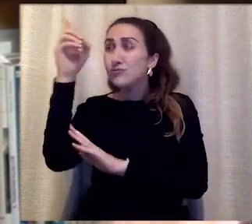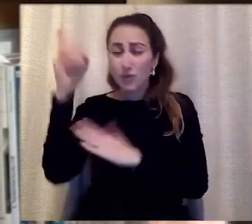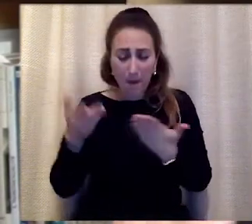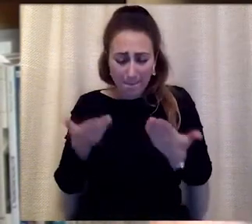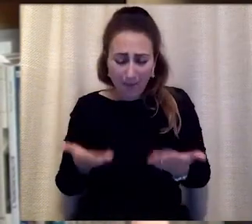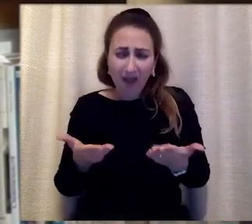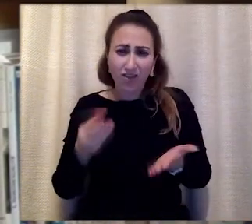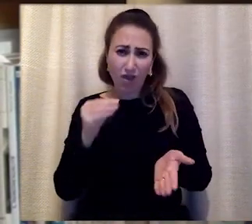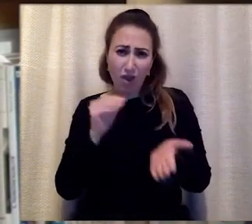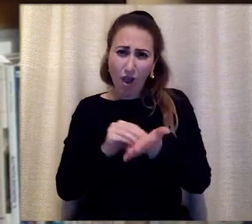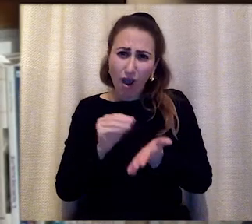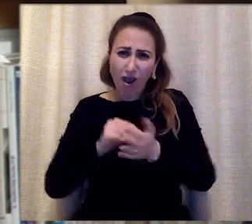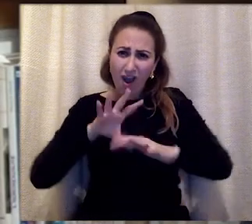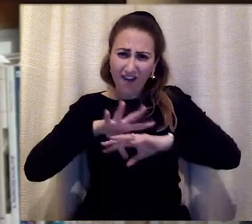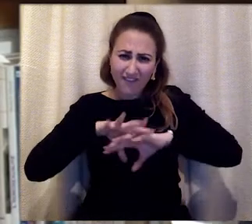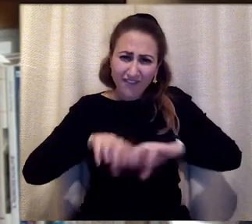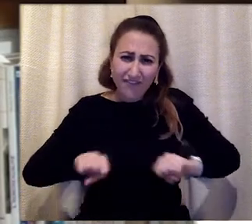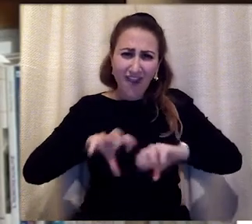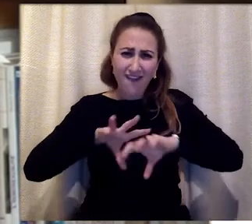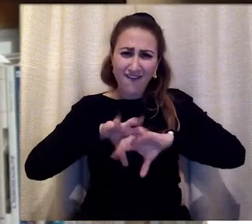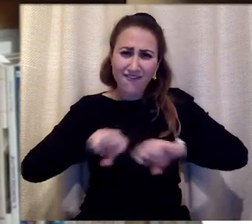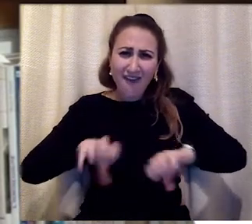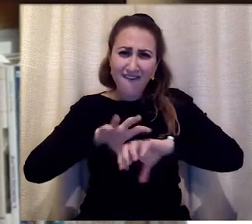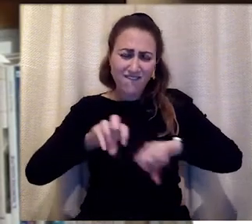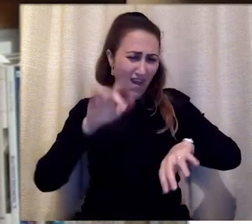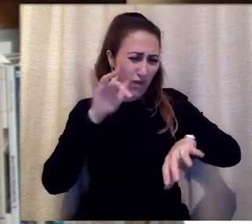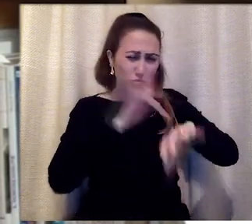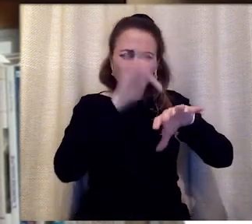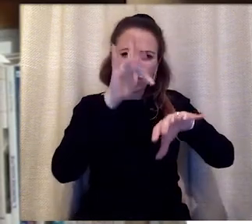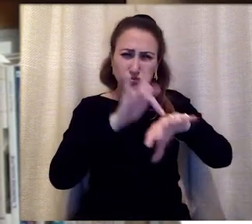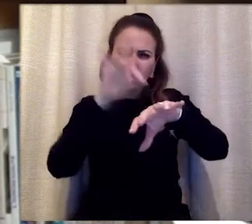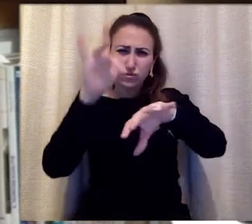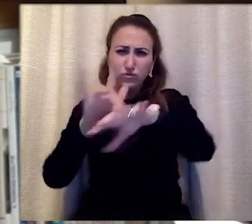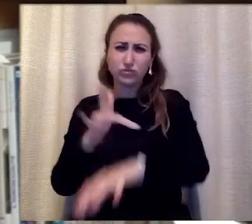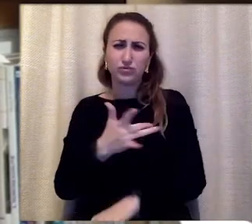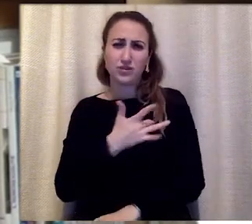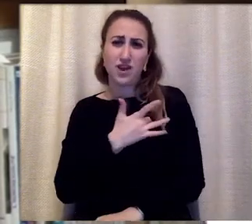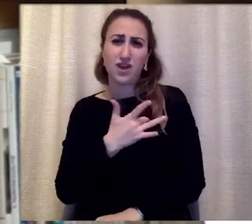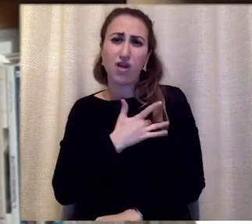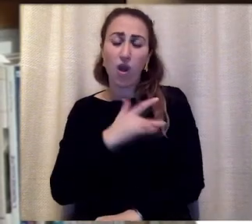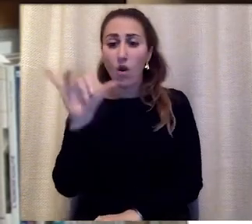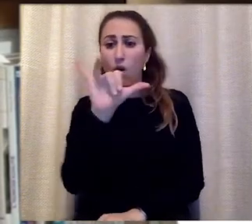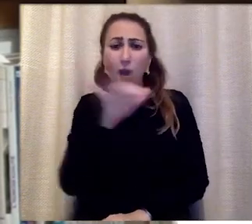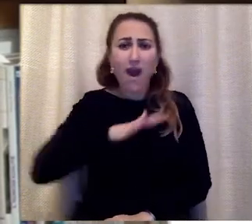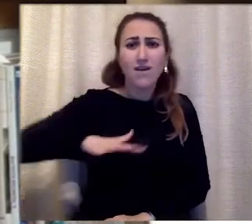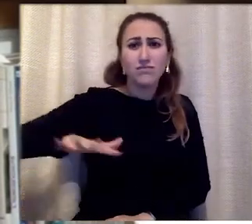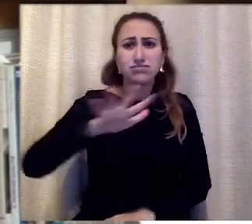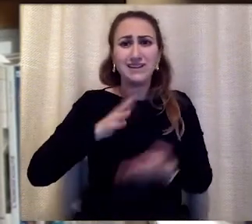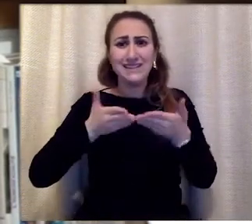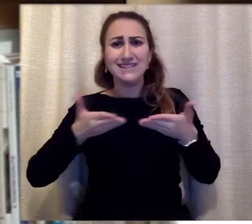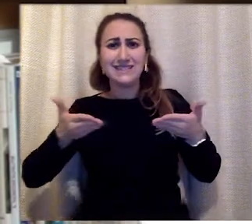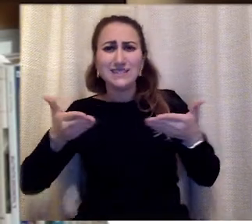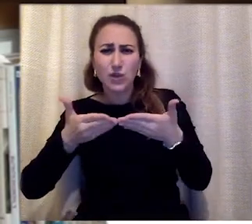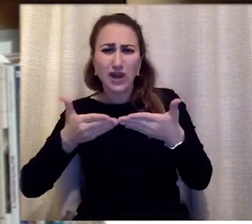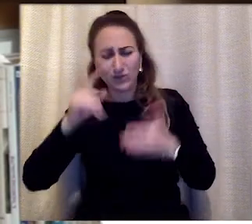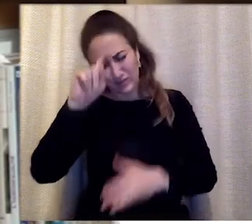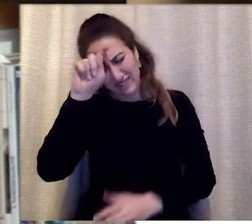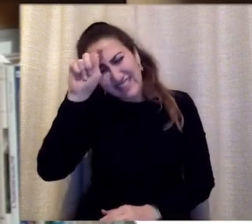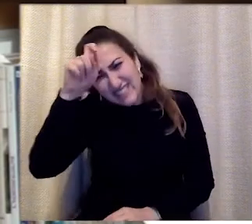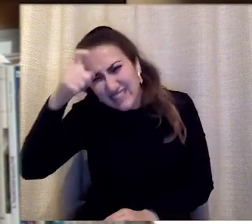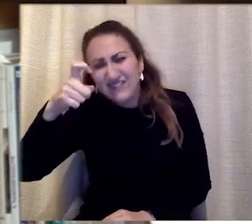qu'il est ce Dieu d'amour, au-delà de tout ce que nous pouvons vivre. Il est le seul qui puisse